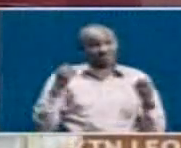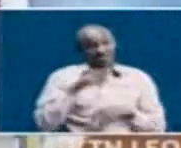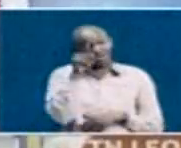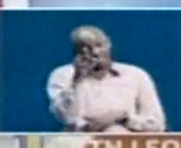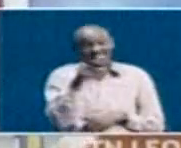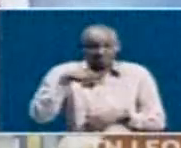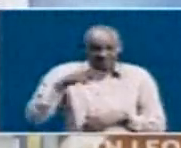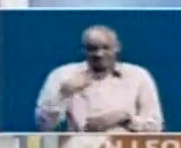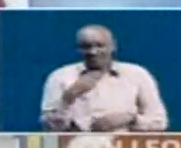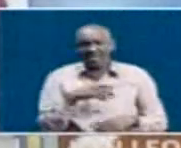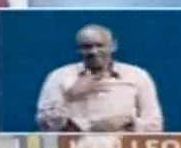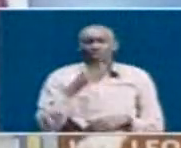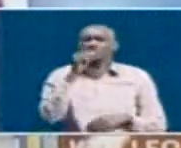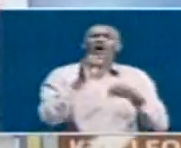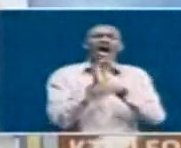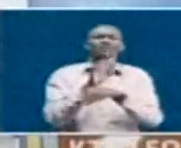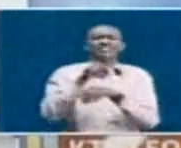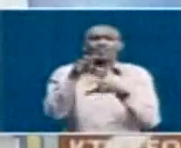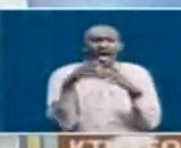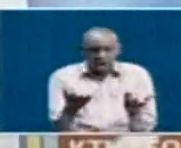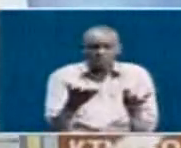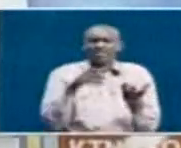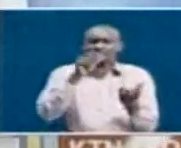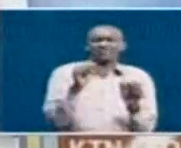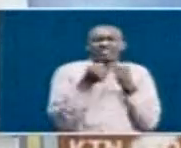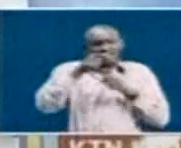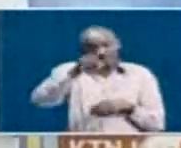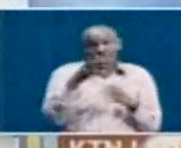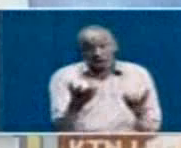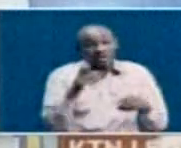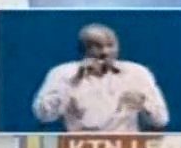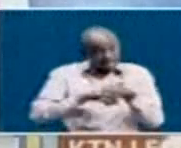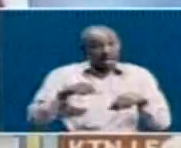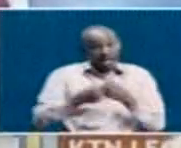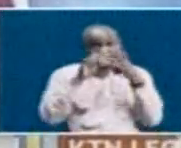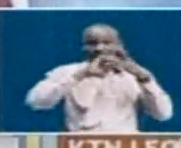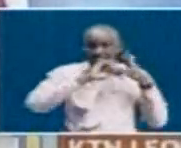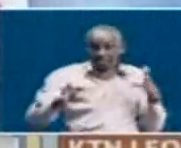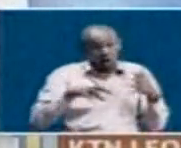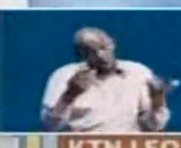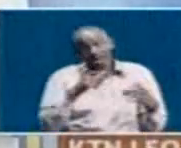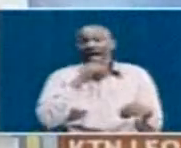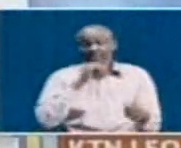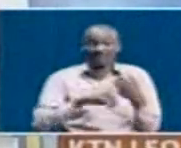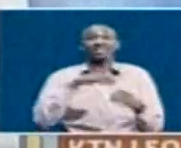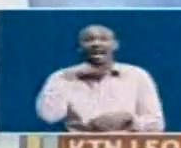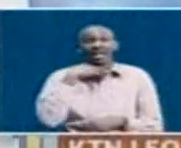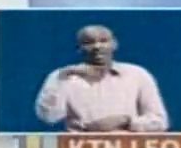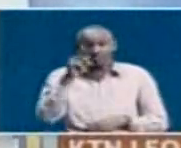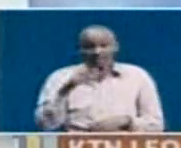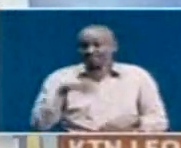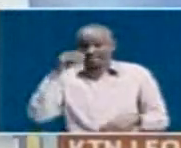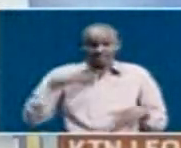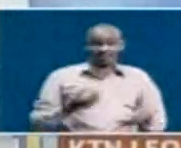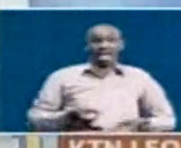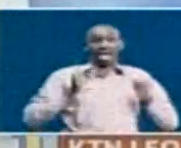katika mtego huo, wape mawaidha wajinasue vipi ili siku akiachwa ama bahati mbaya akifariki wasijikute hawana